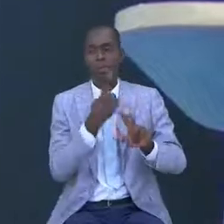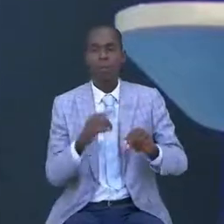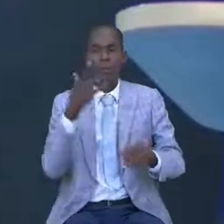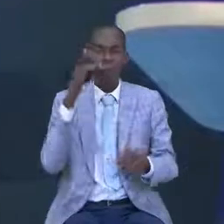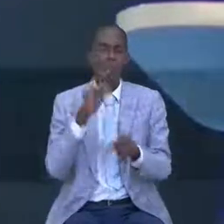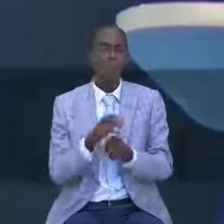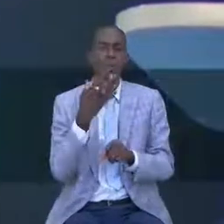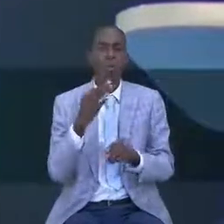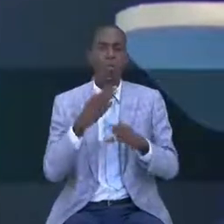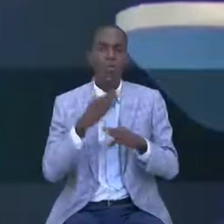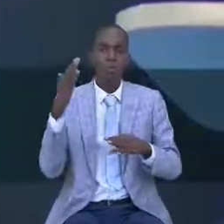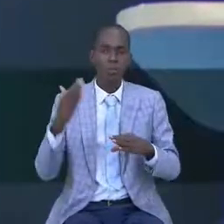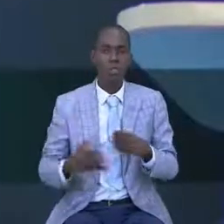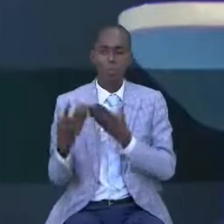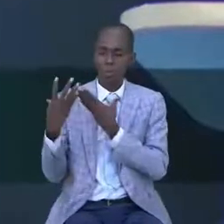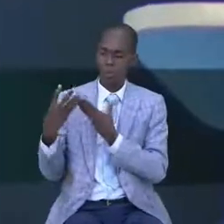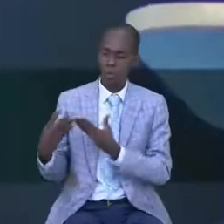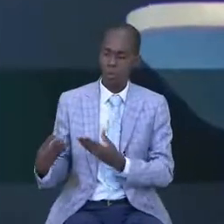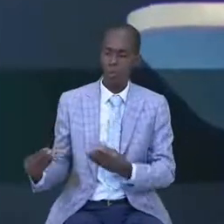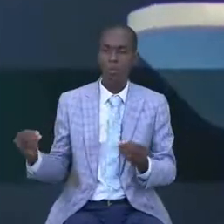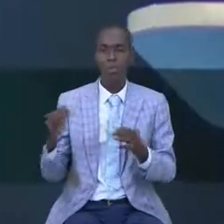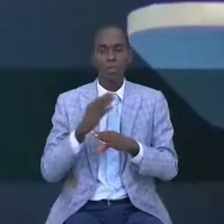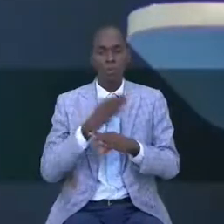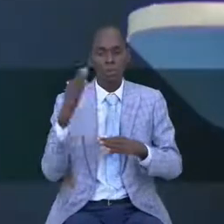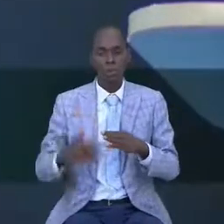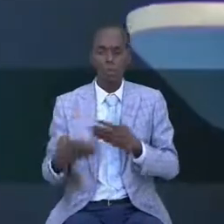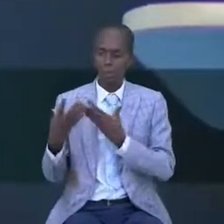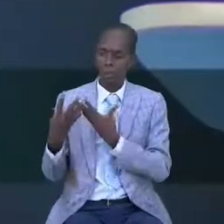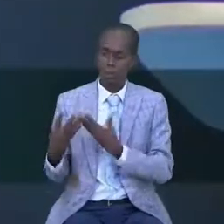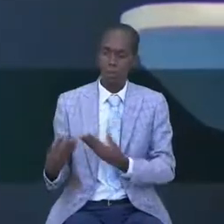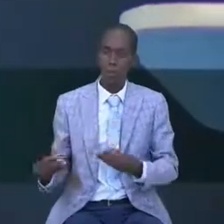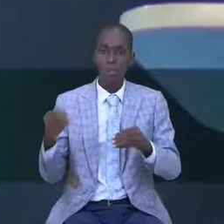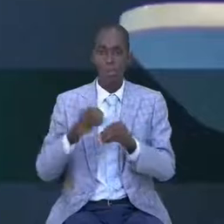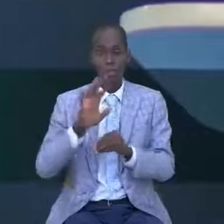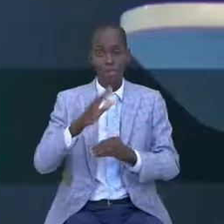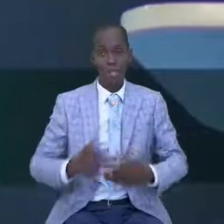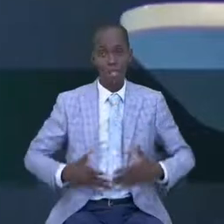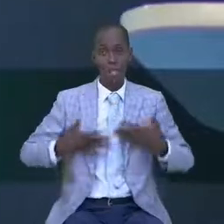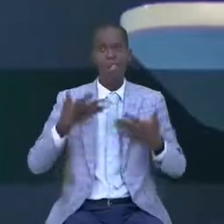nom. 3e point, la promesse